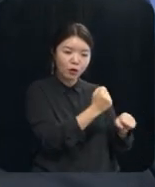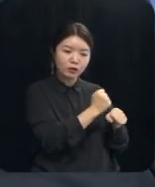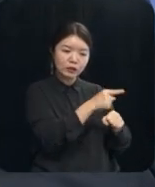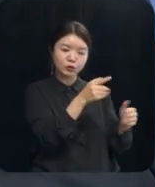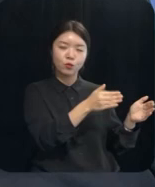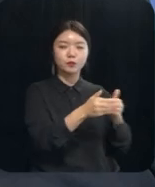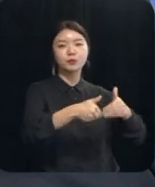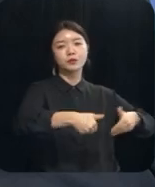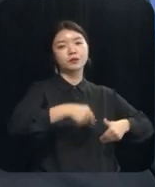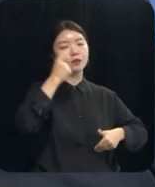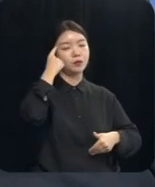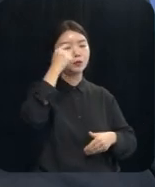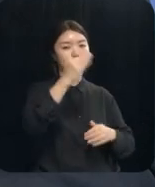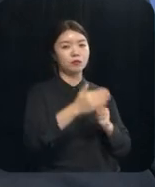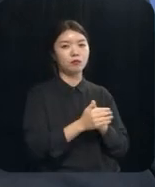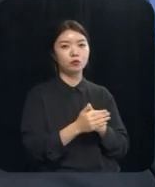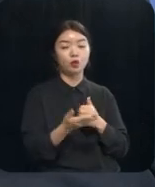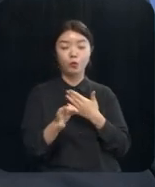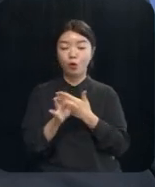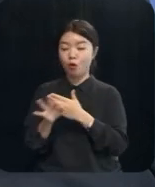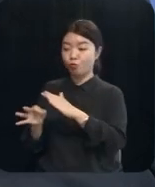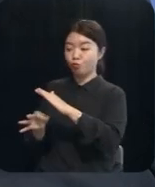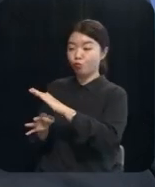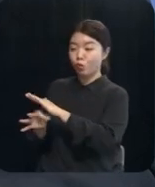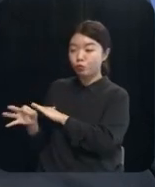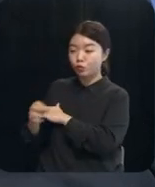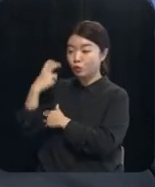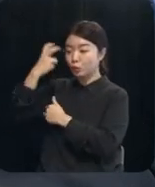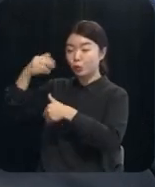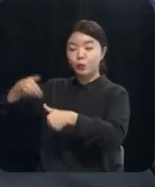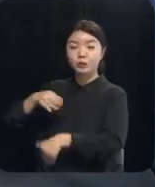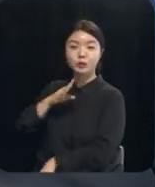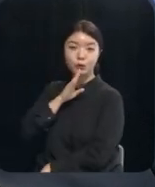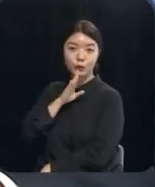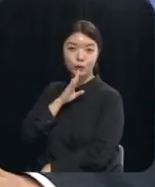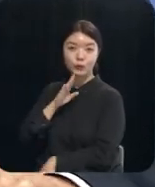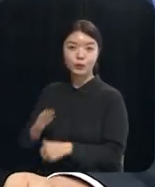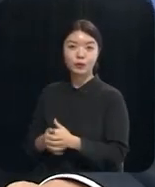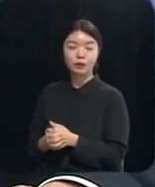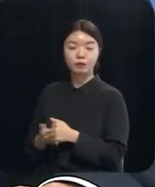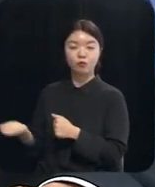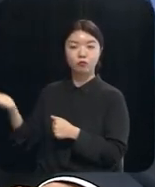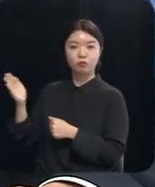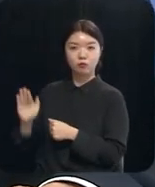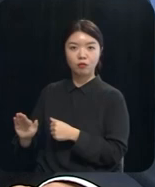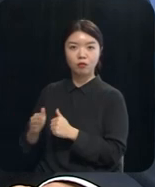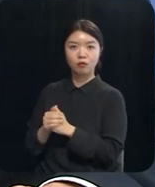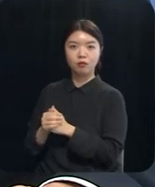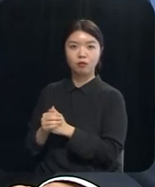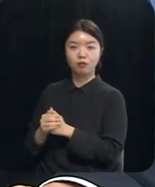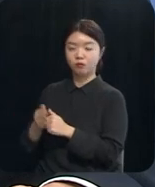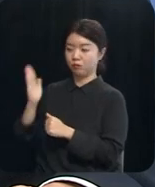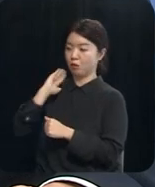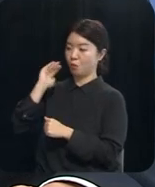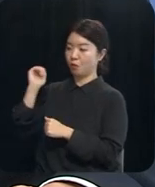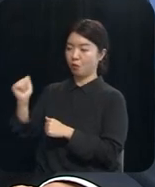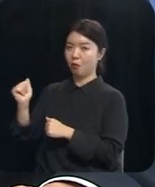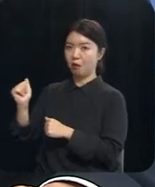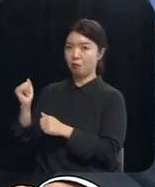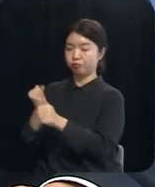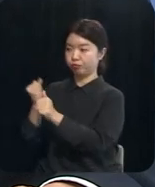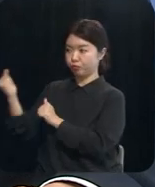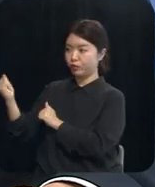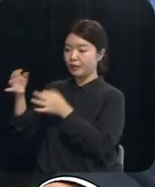되는 걸로 알고 있습니다. 예. 뇌물죄나 김영란법을 검토해야 되는 거죠. 그런데 대통령의